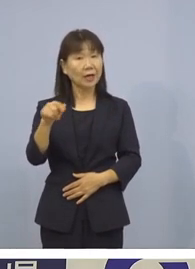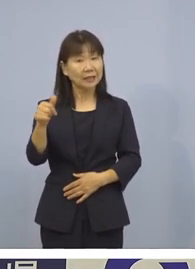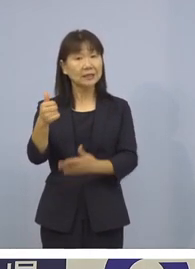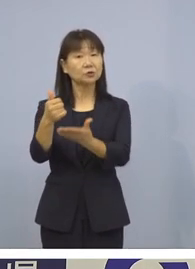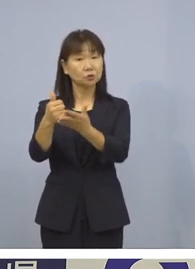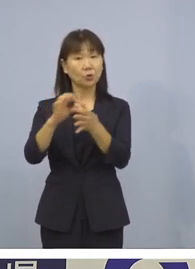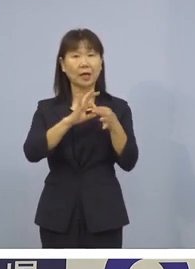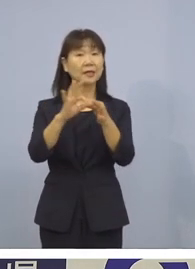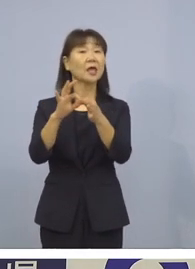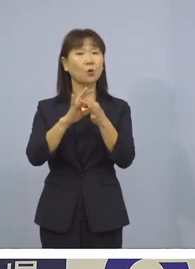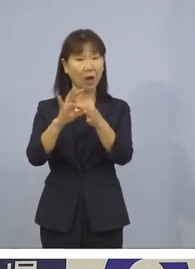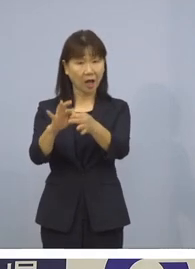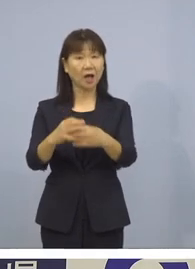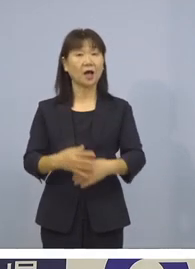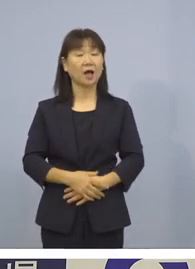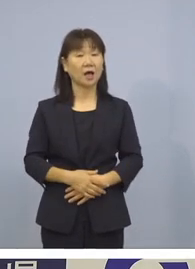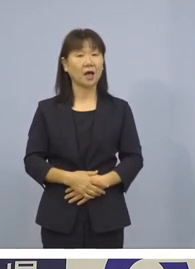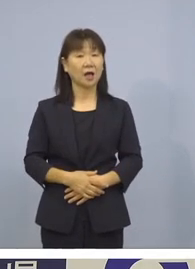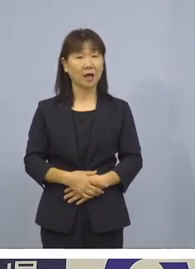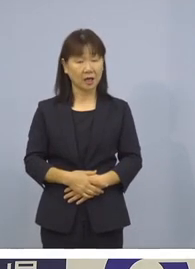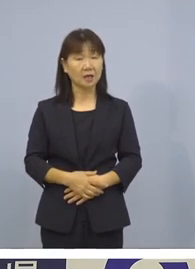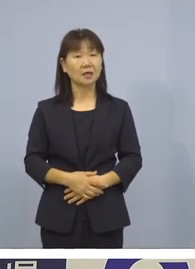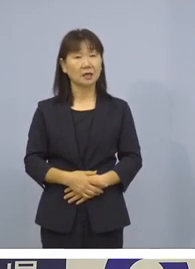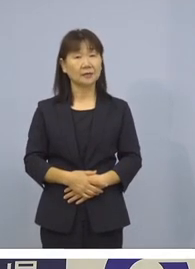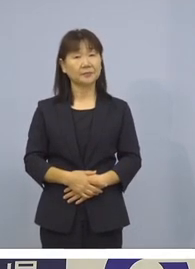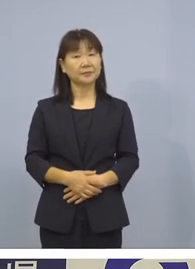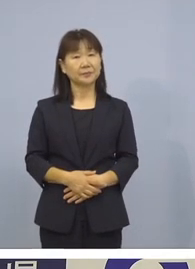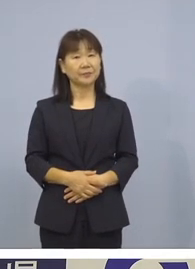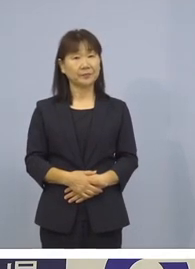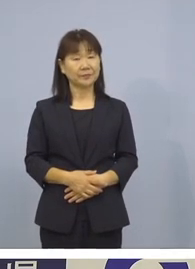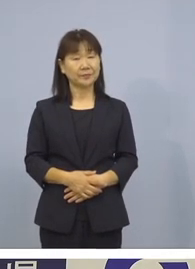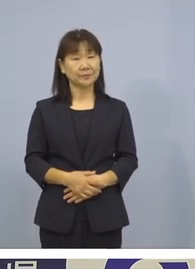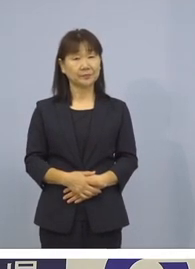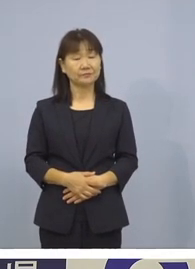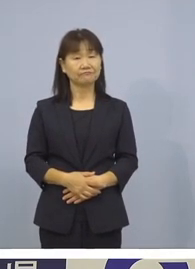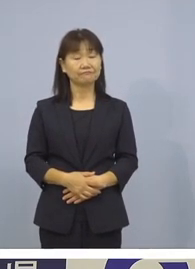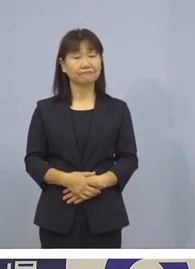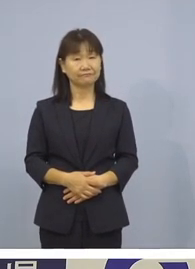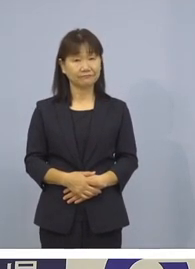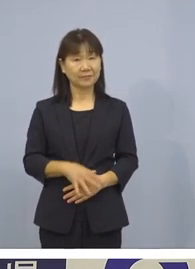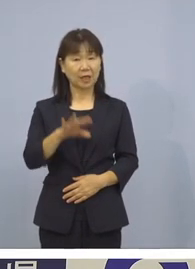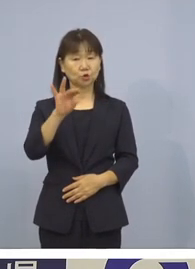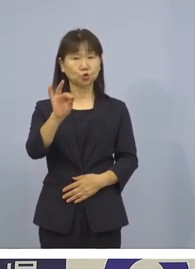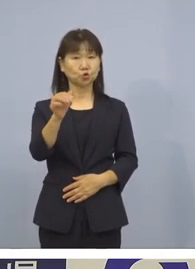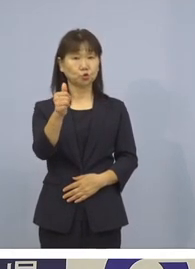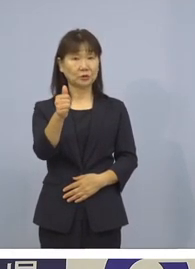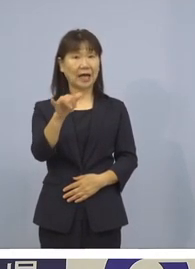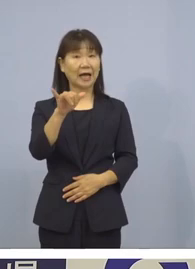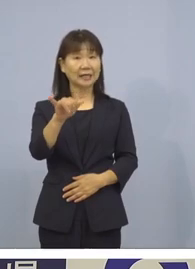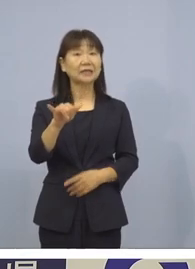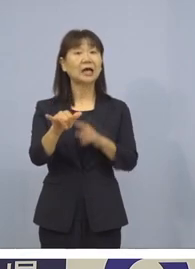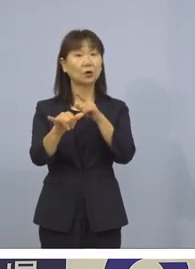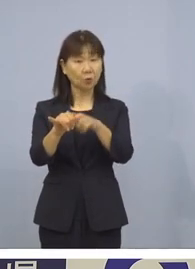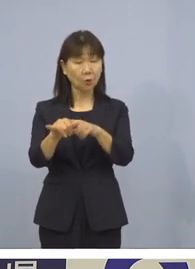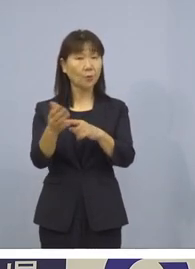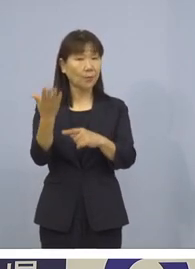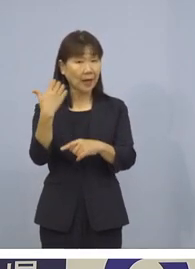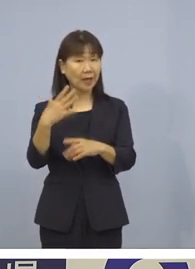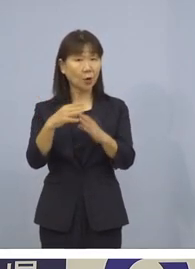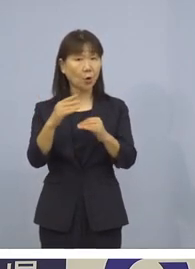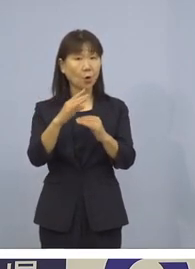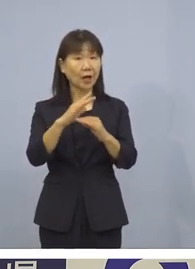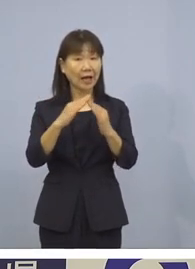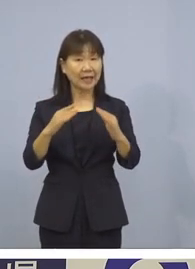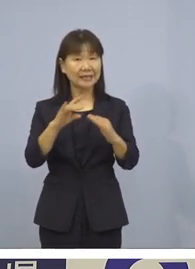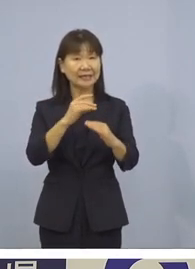ちろんあの日本暮らしさんとの関係でありますけれども、実は蔦屋さんを私は以前国会議員時代ご紹